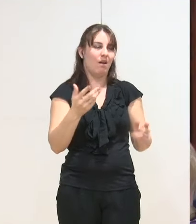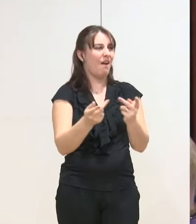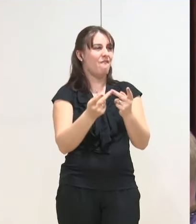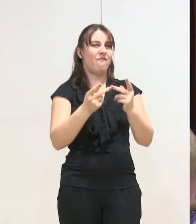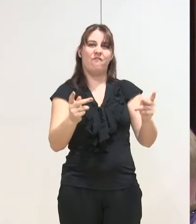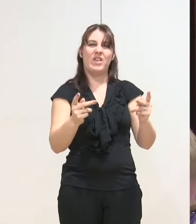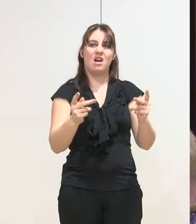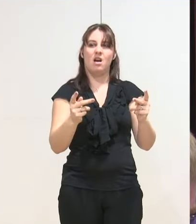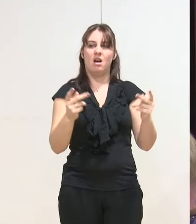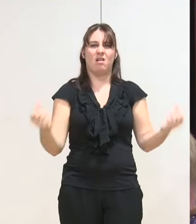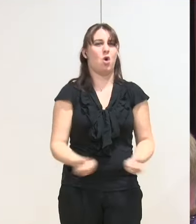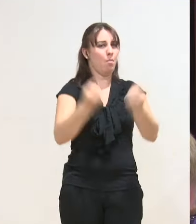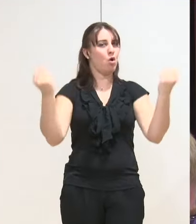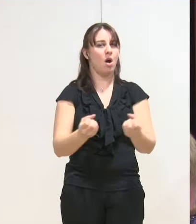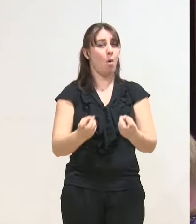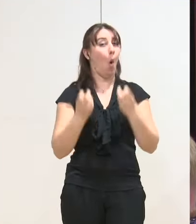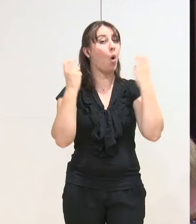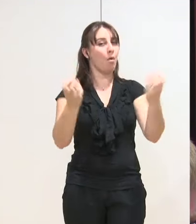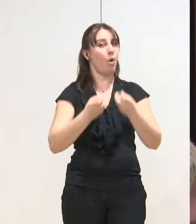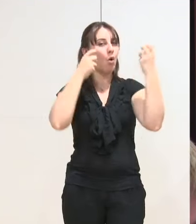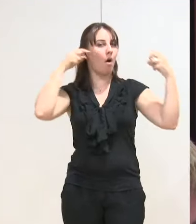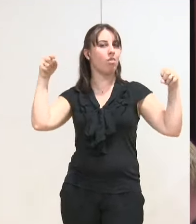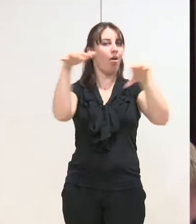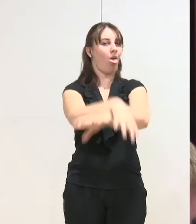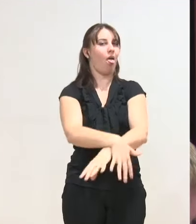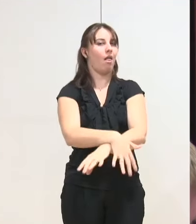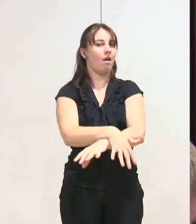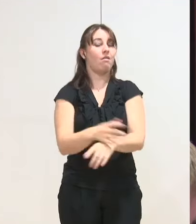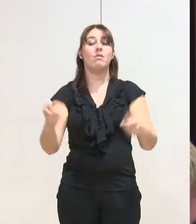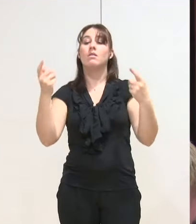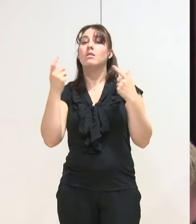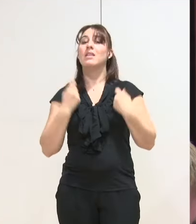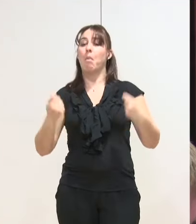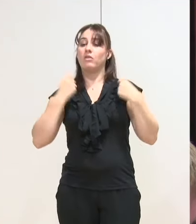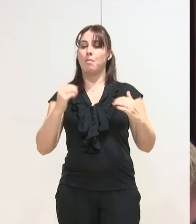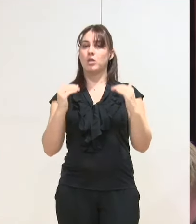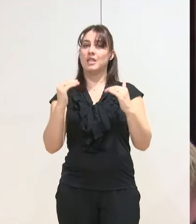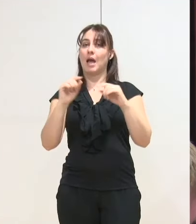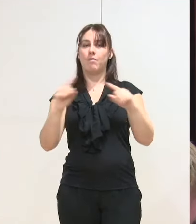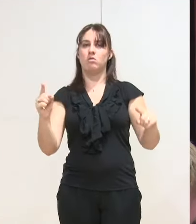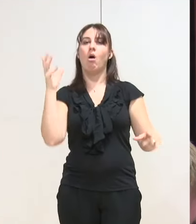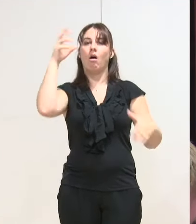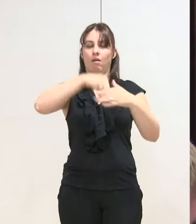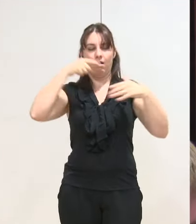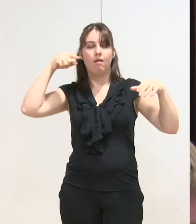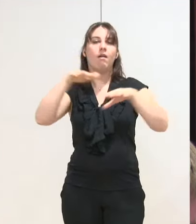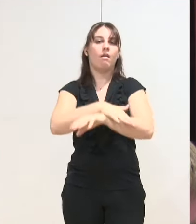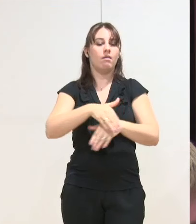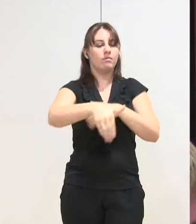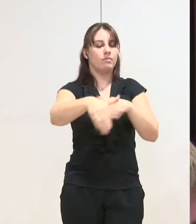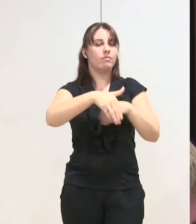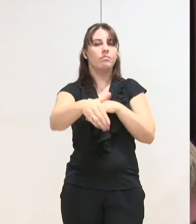multiplié les opérations de communication sans que les dépenses est été au mieux stabilisées et nous ferons dans les jours qui